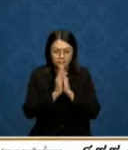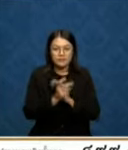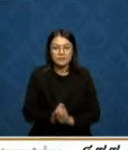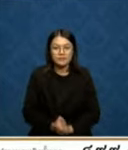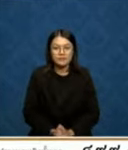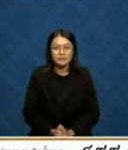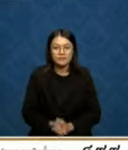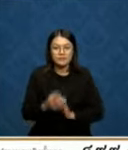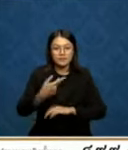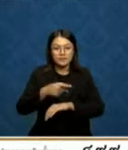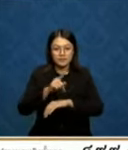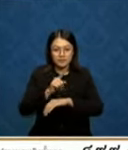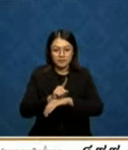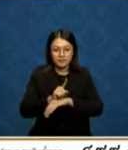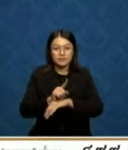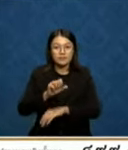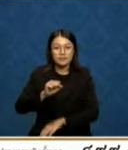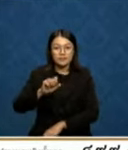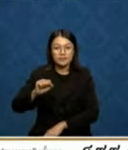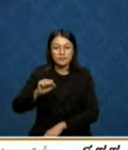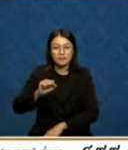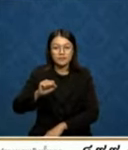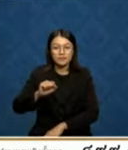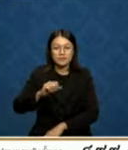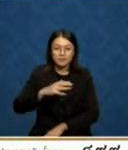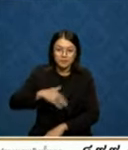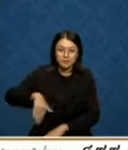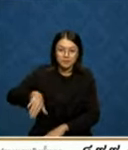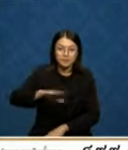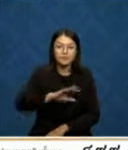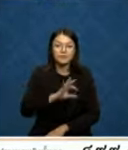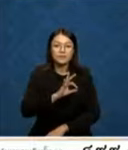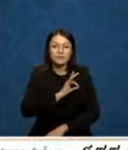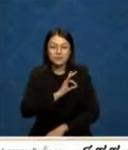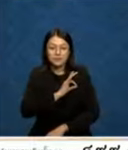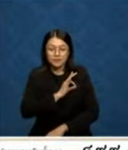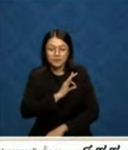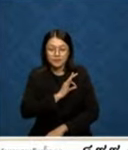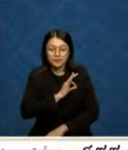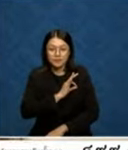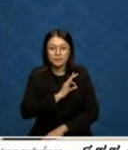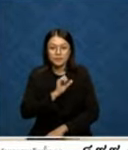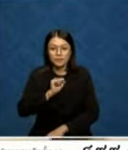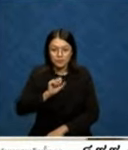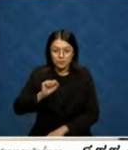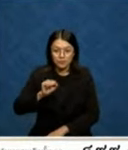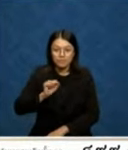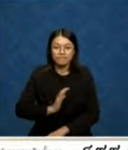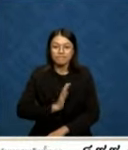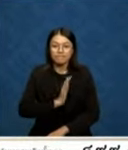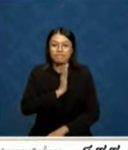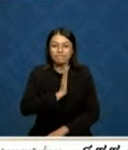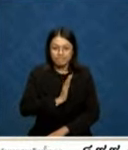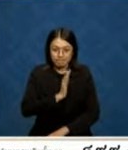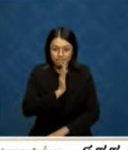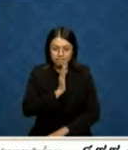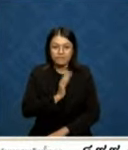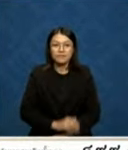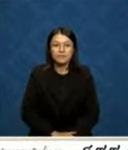ท่านประธานสภาผู้แทนราษฎรที่เคารพและท่านสมาชิกสภาผู้แทนราษฎรผู้ทรงเกียรติทุกท่าน